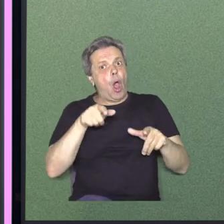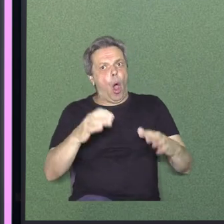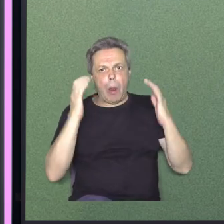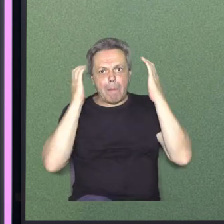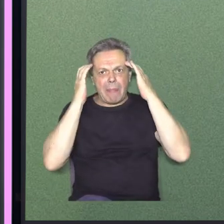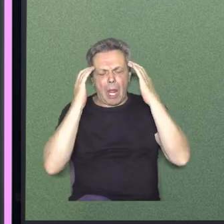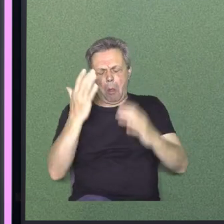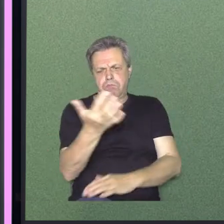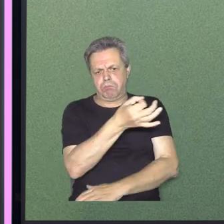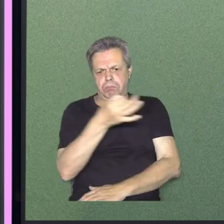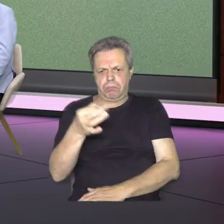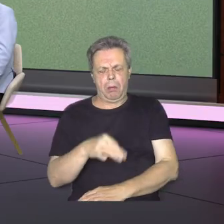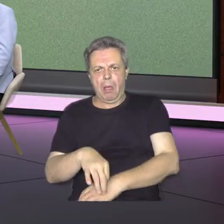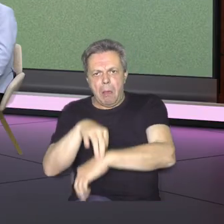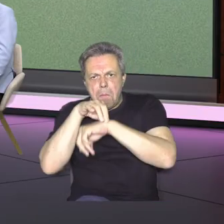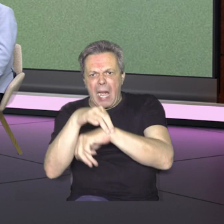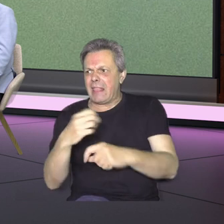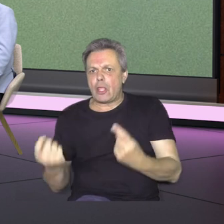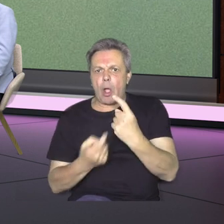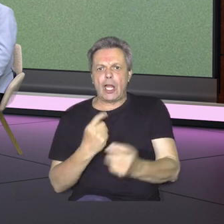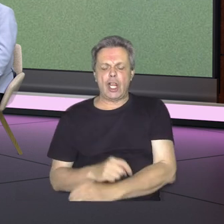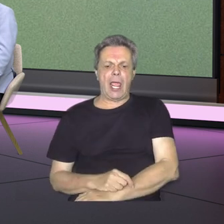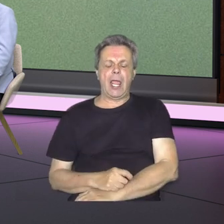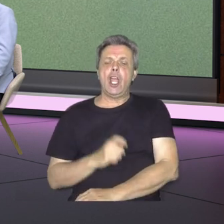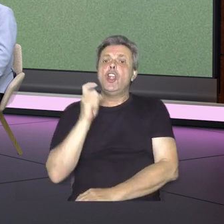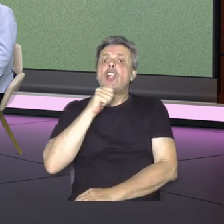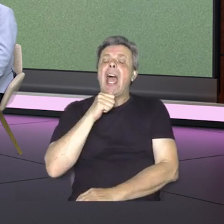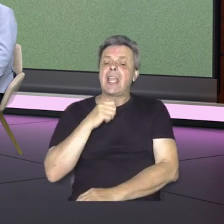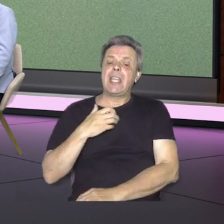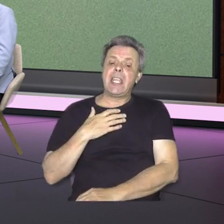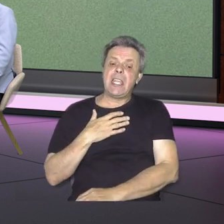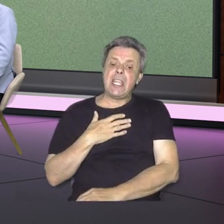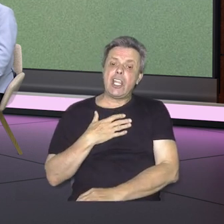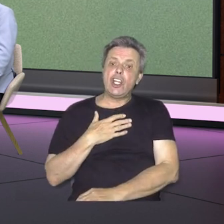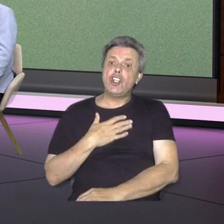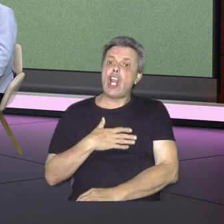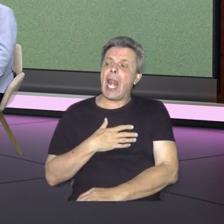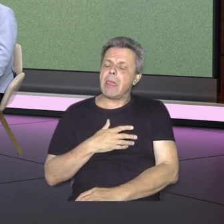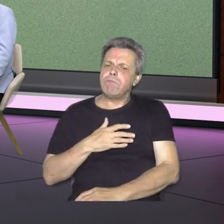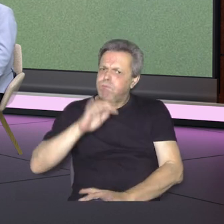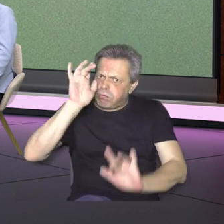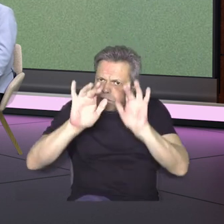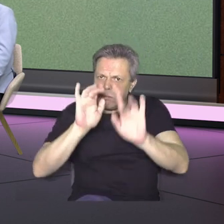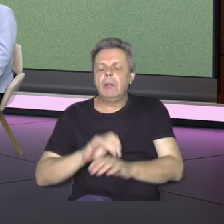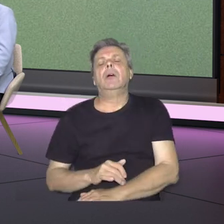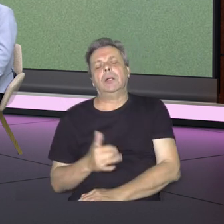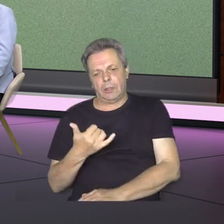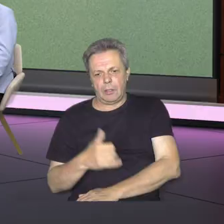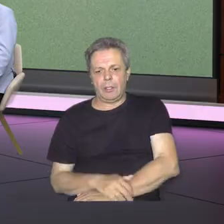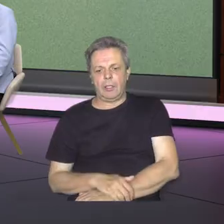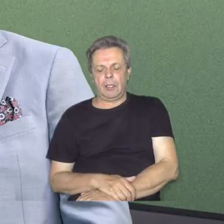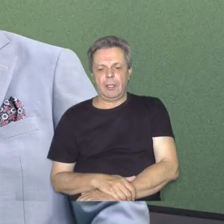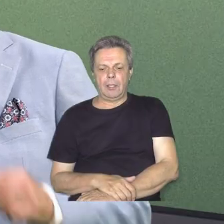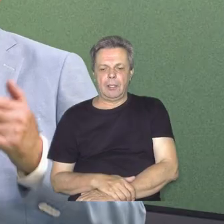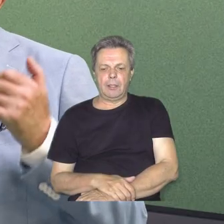mentalno sasvim u redu. Prati događaje, čak želi često puta intervenirati. Ma da. Da, da, da. I